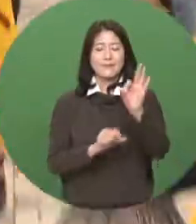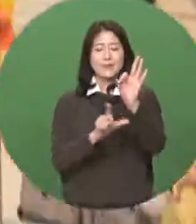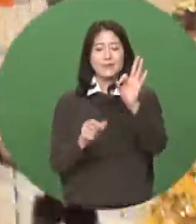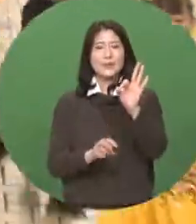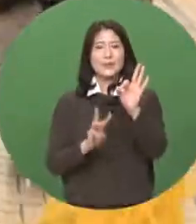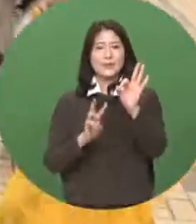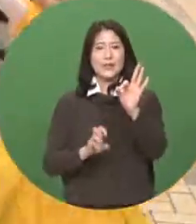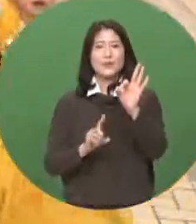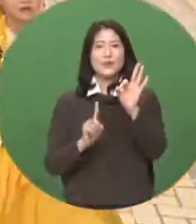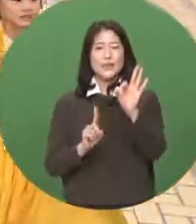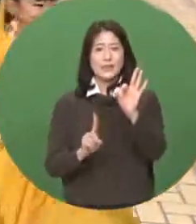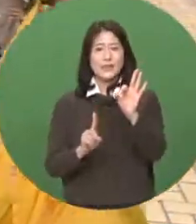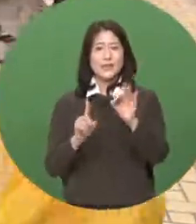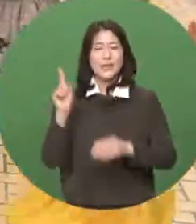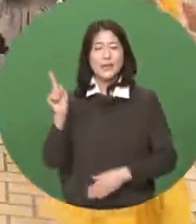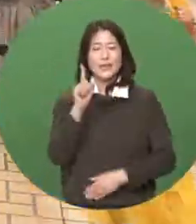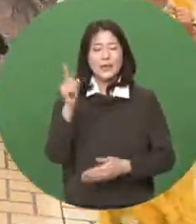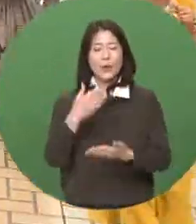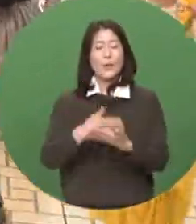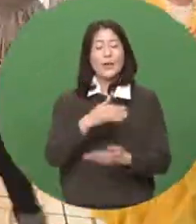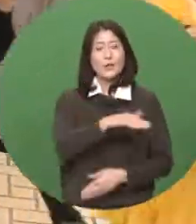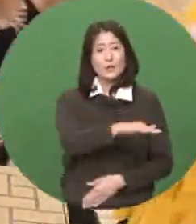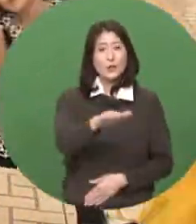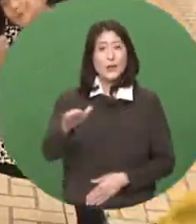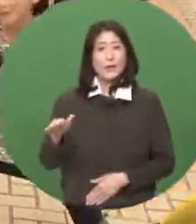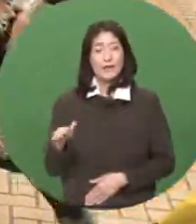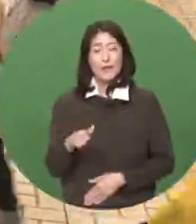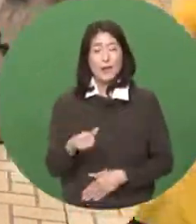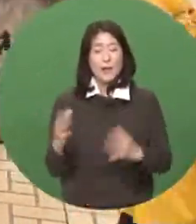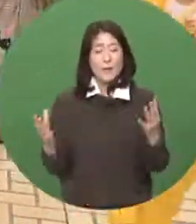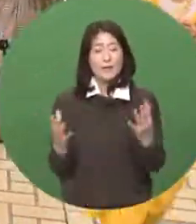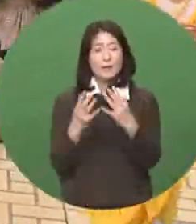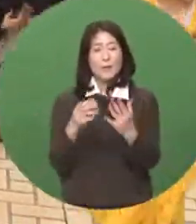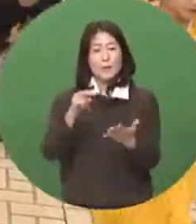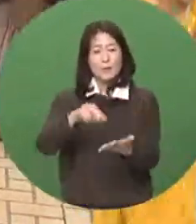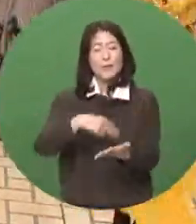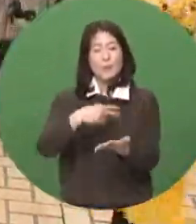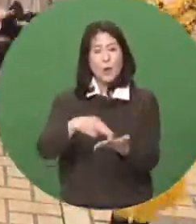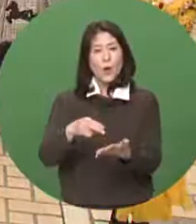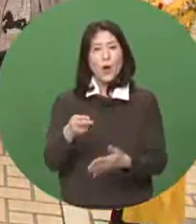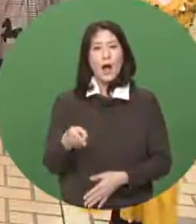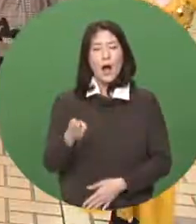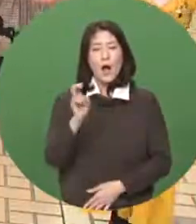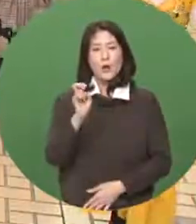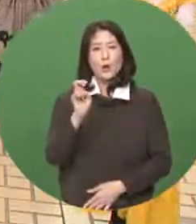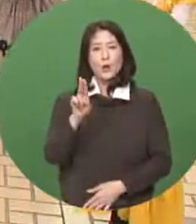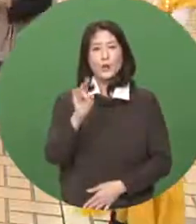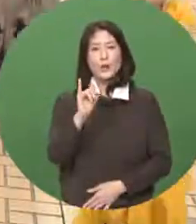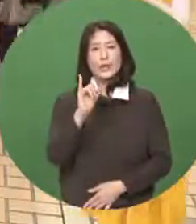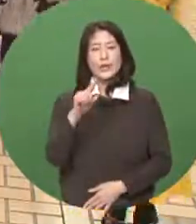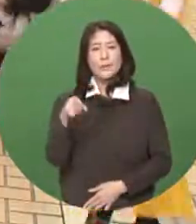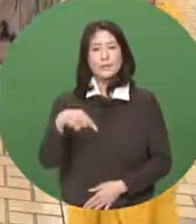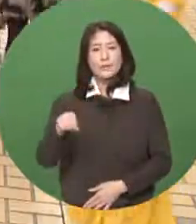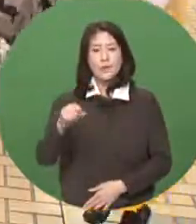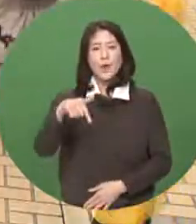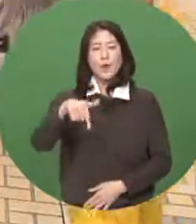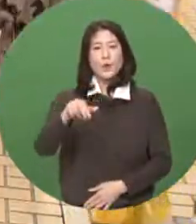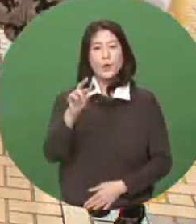10月31日生駒駅周辺でみんなで踊ろうハロウィンフラッシュモブが開催され